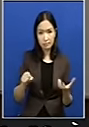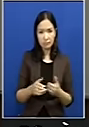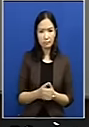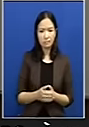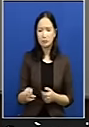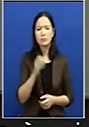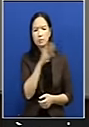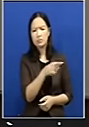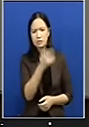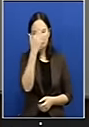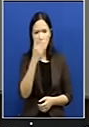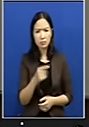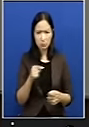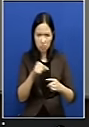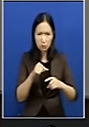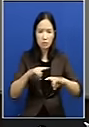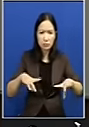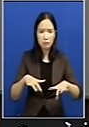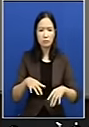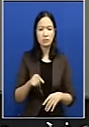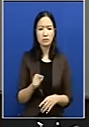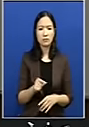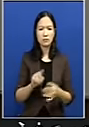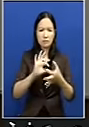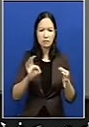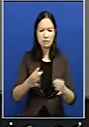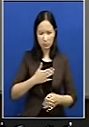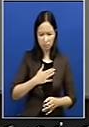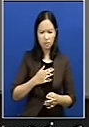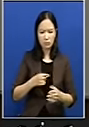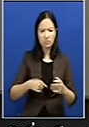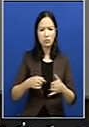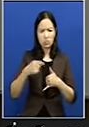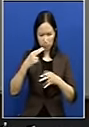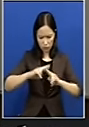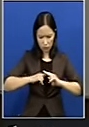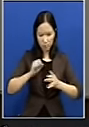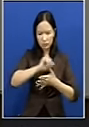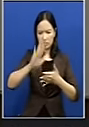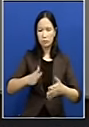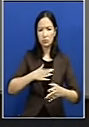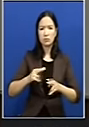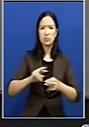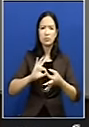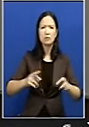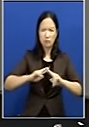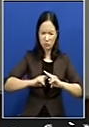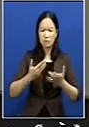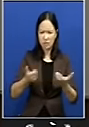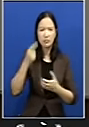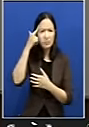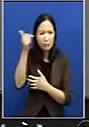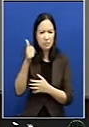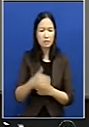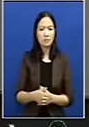ก็เธอก็ไปบอกที่เรื่องอะไรมันสมควรไม่สมควรเรื่องอะไรที่มันเป็นเรื่องของผมเรื่องภายในของผมพี่น้องของผมแยกแยะให้ออกหน่อย